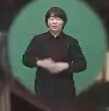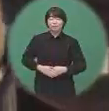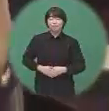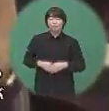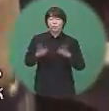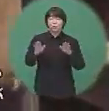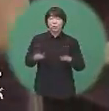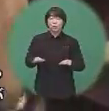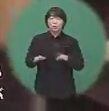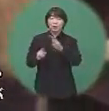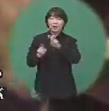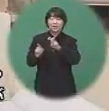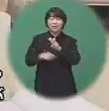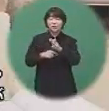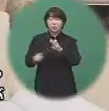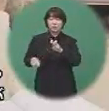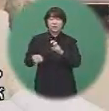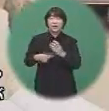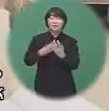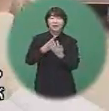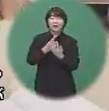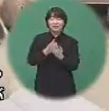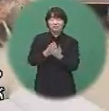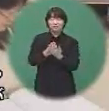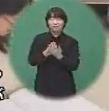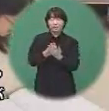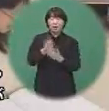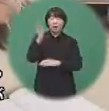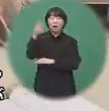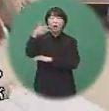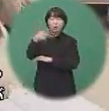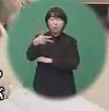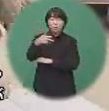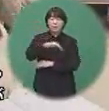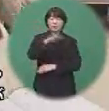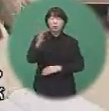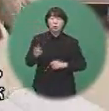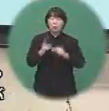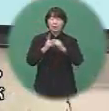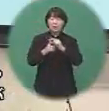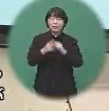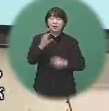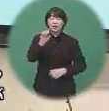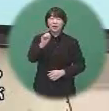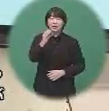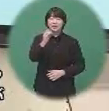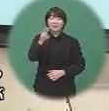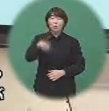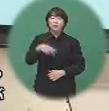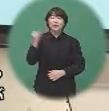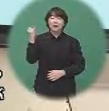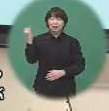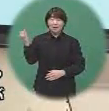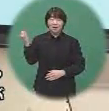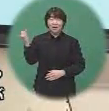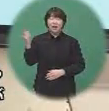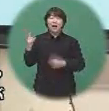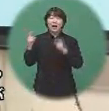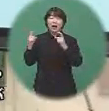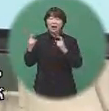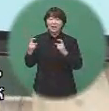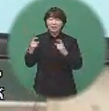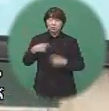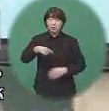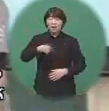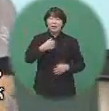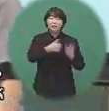日はおよそ20人の受講者が、講師の山中沙織さんから日常の挨拶や自分の名前を